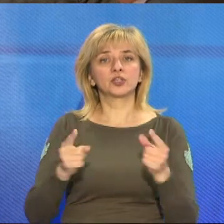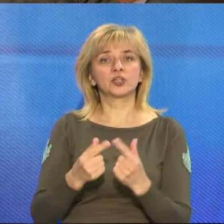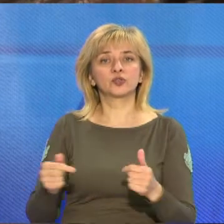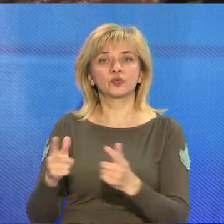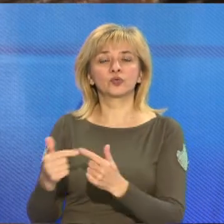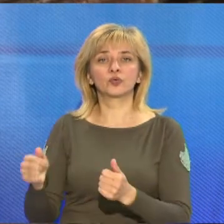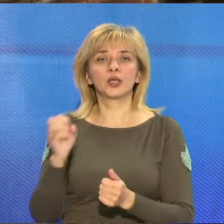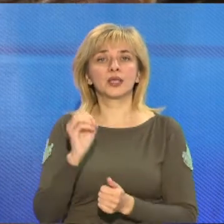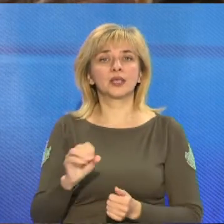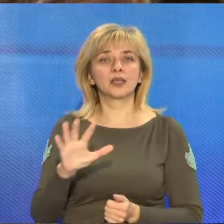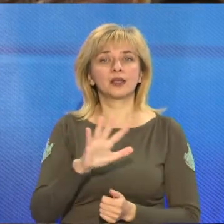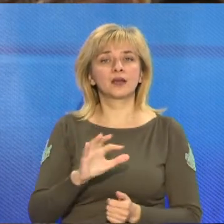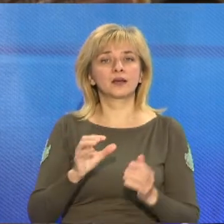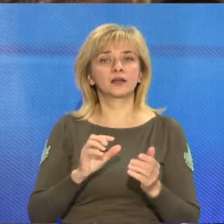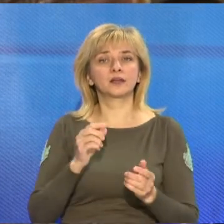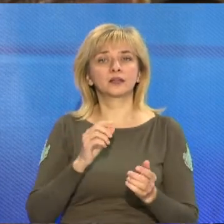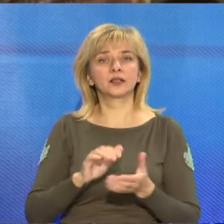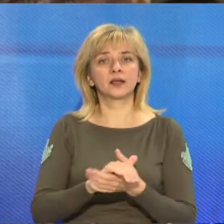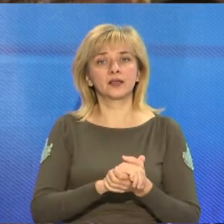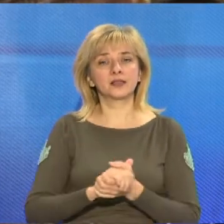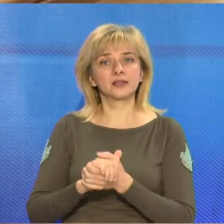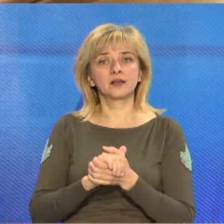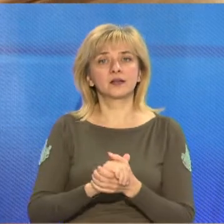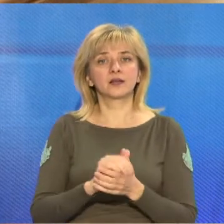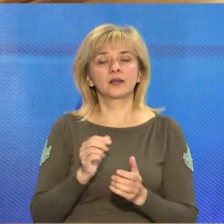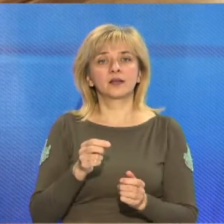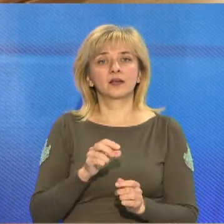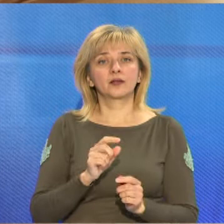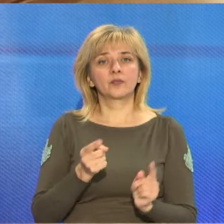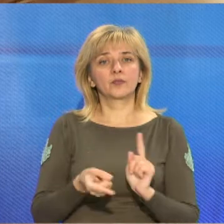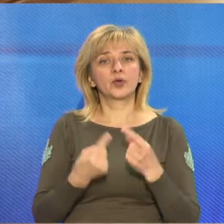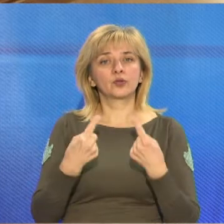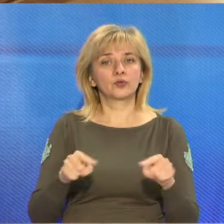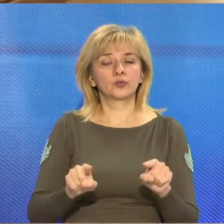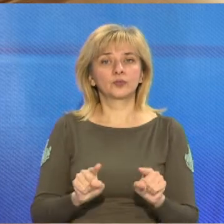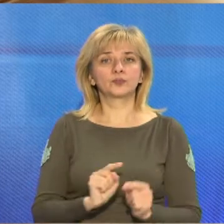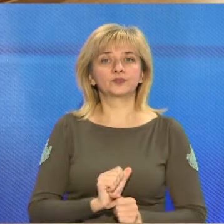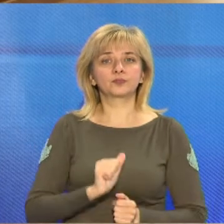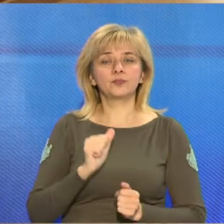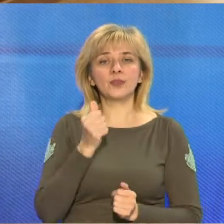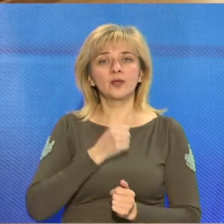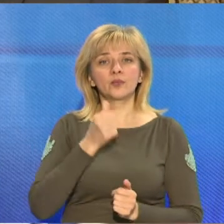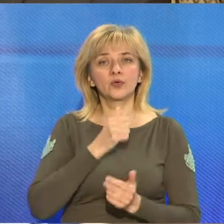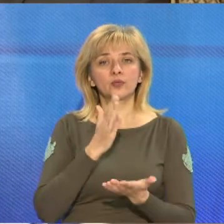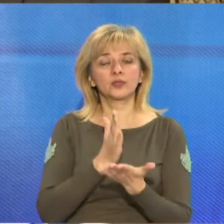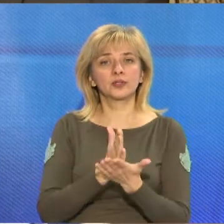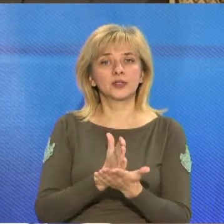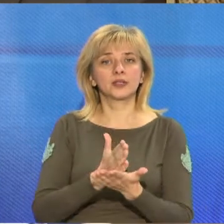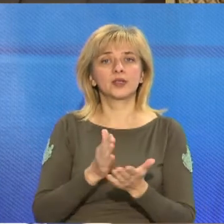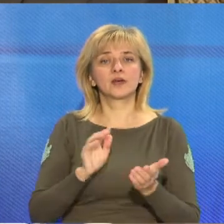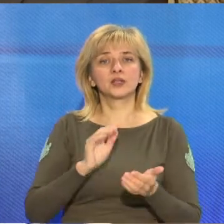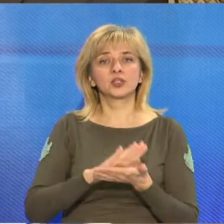робяць гэта не публічна, а ў рабочым парадку. Таму працягваюцца спробы перакласці адказнасць за сітуацыю на мяжы менавіта на